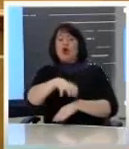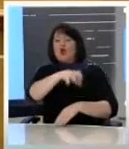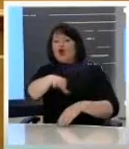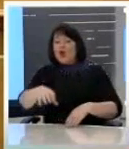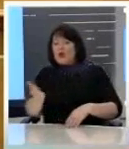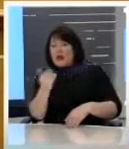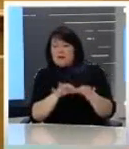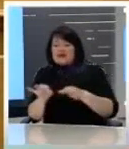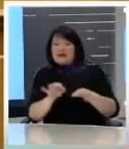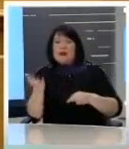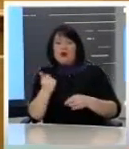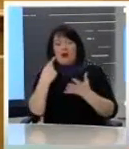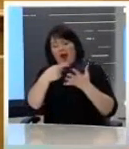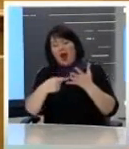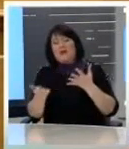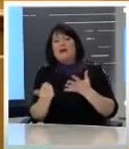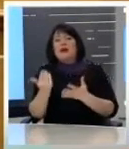σχεδιασμό, δεν έχουμε το ένα.